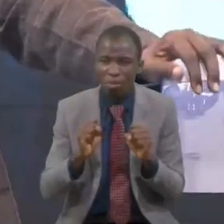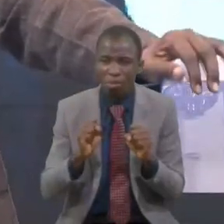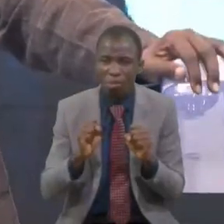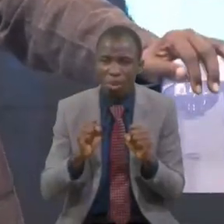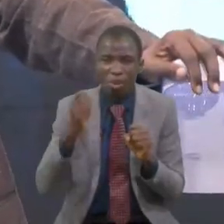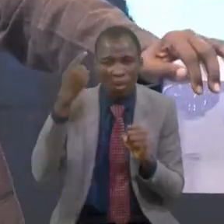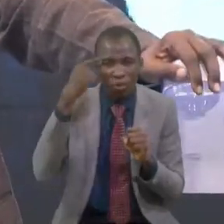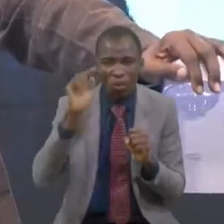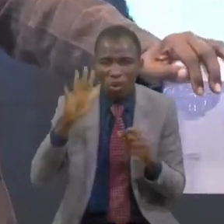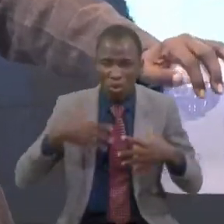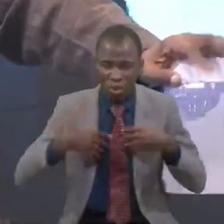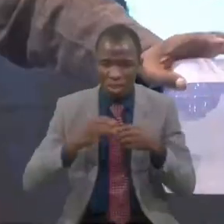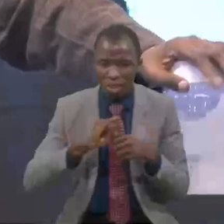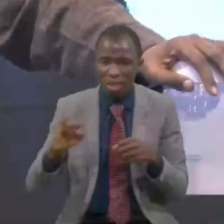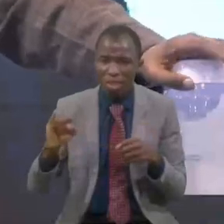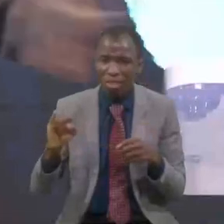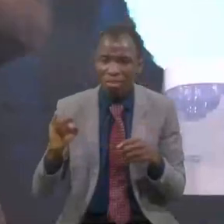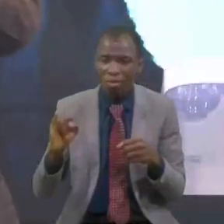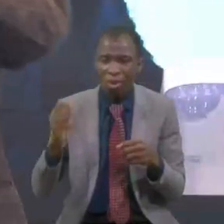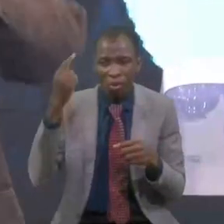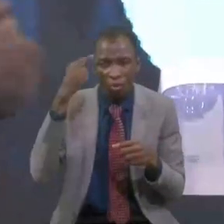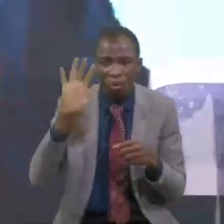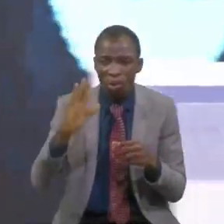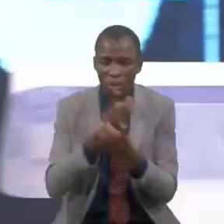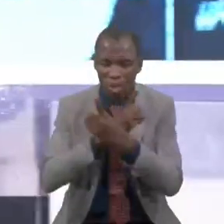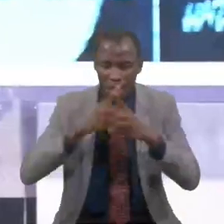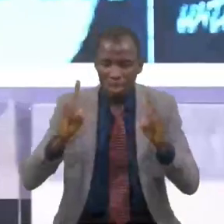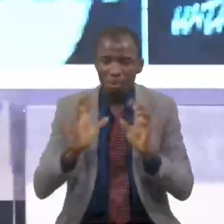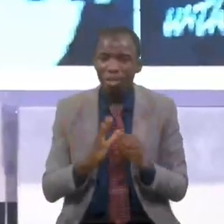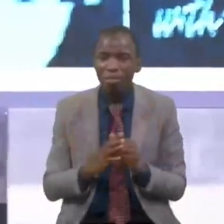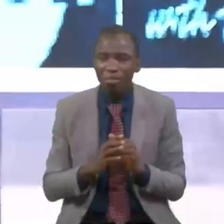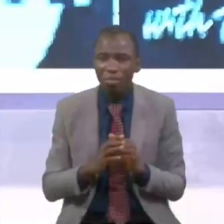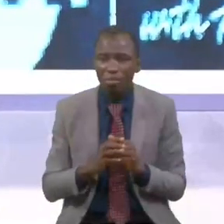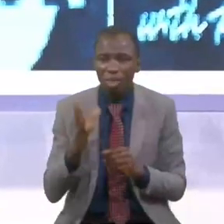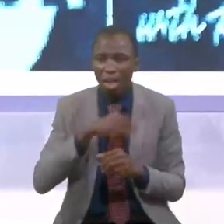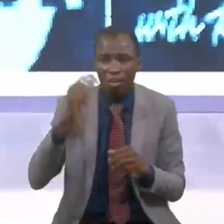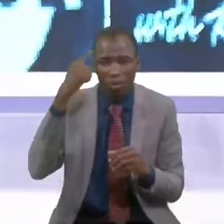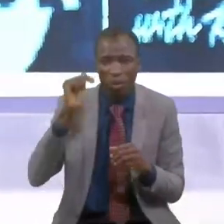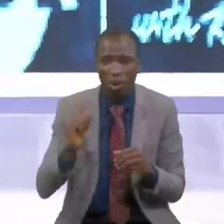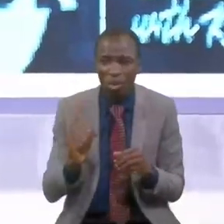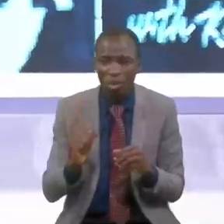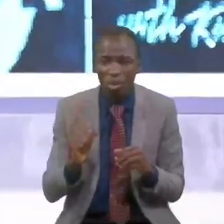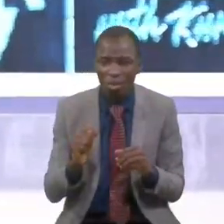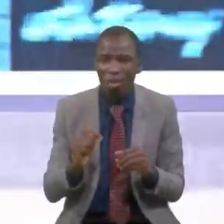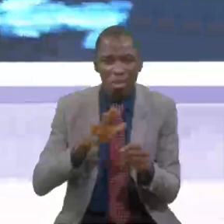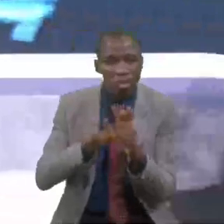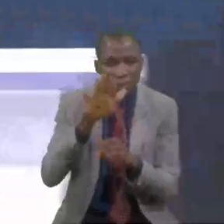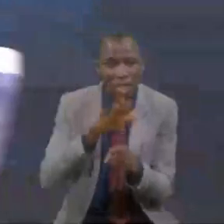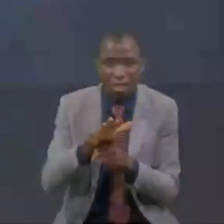pour votre guérison pour votre délivrance et pour la